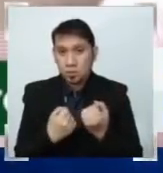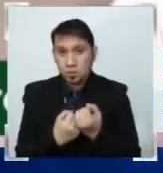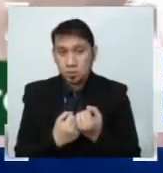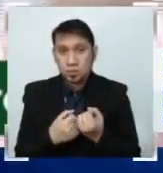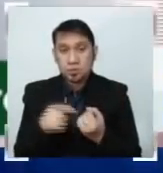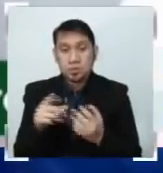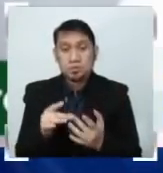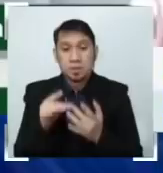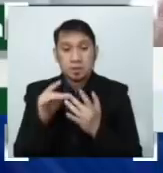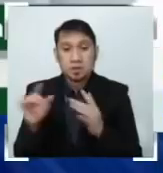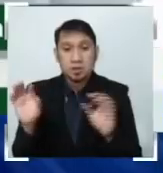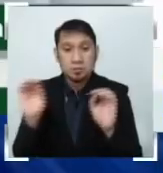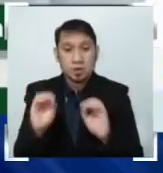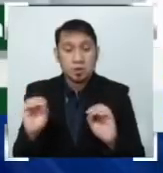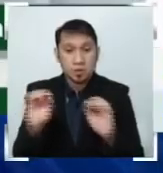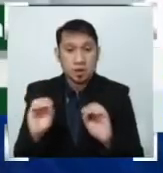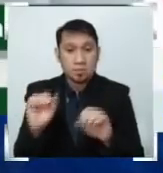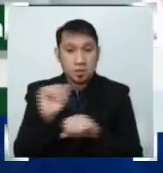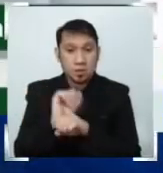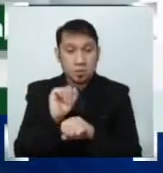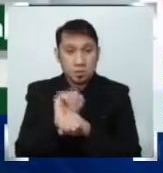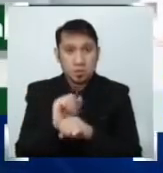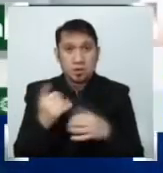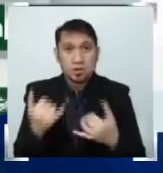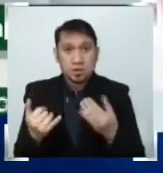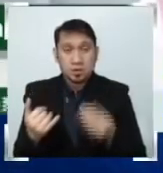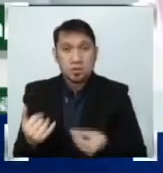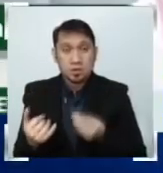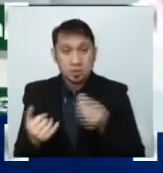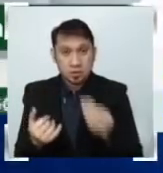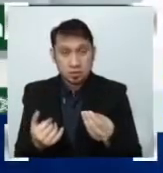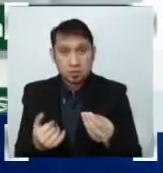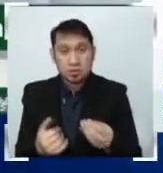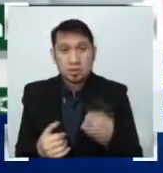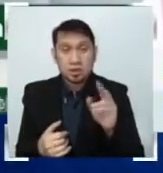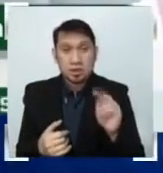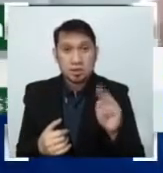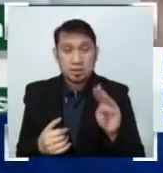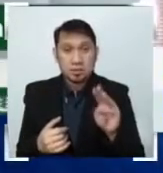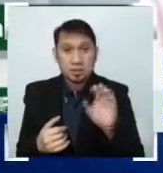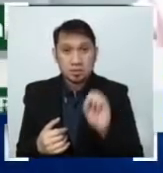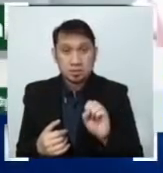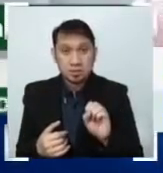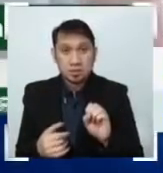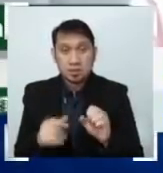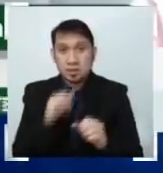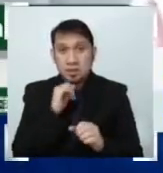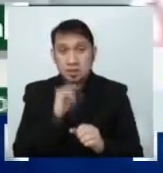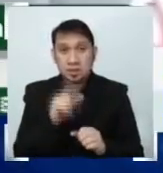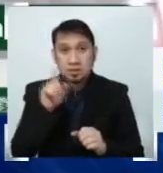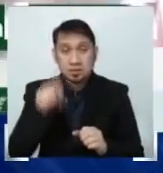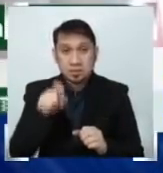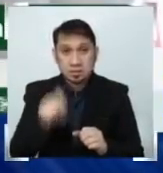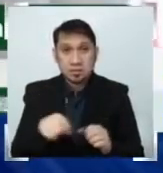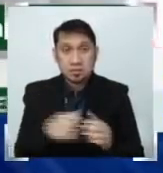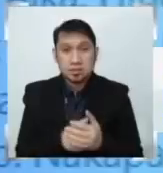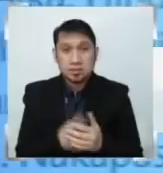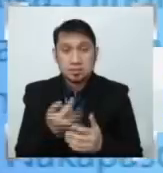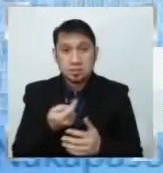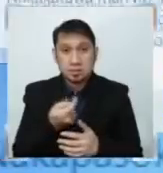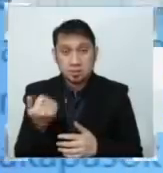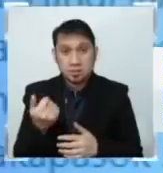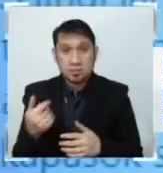na nakataas ngayon. I-offer natin yon sa mga MSMEs para hindi sila kailangan magtanggal pa ng mga